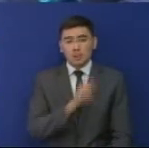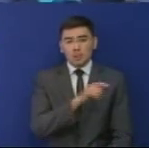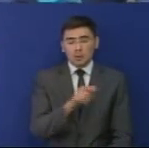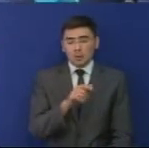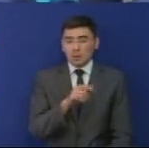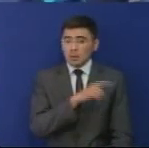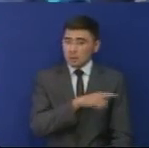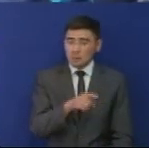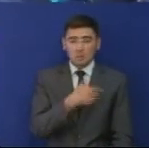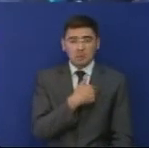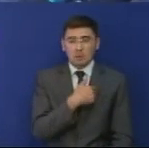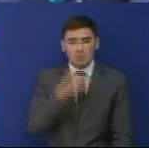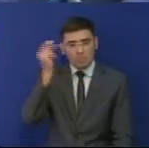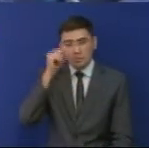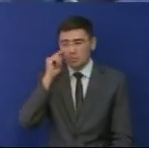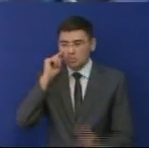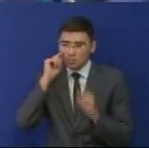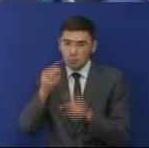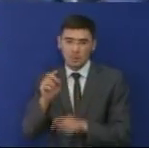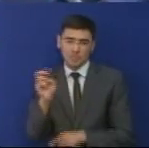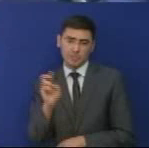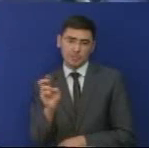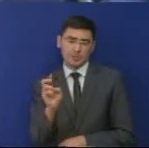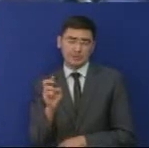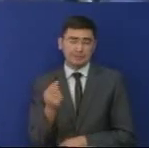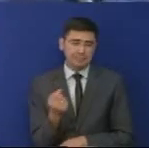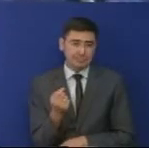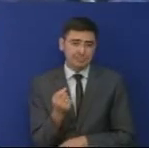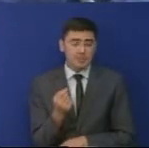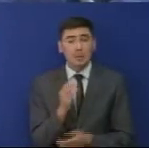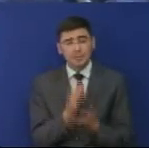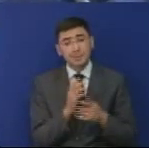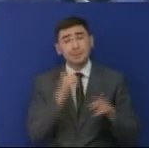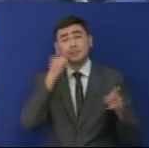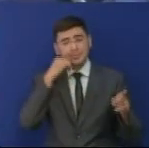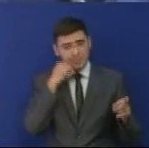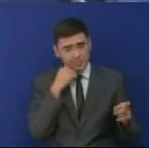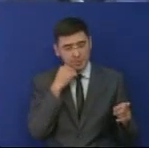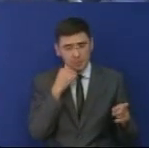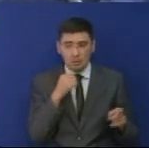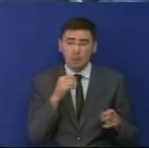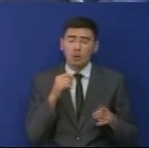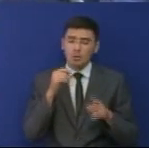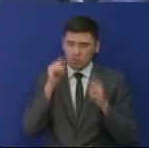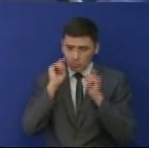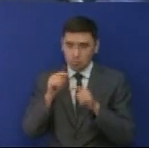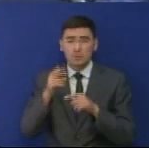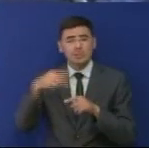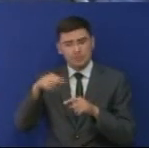категорию Б приходят, вся молодежь. Ну, есть пожилые люди, которые приходят, обращаются на категорию Д, берут,